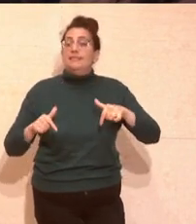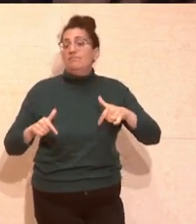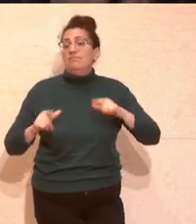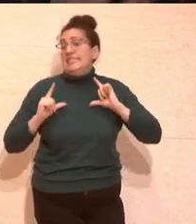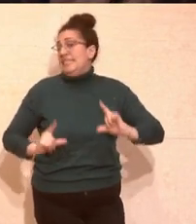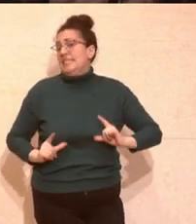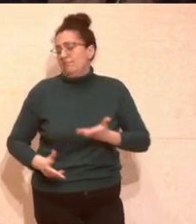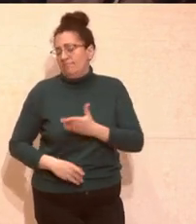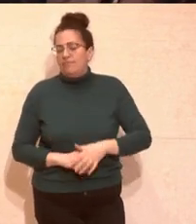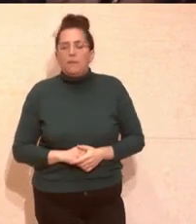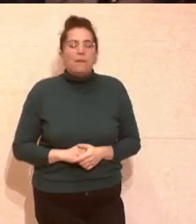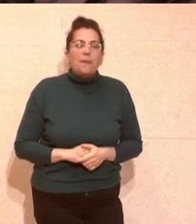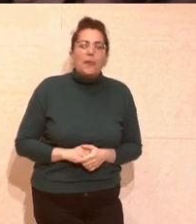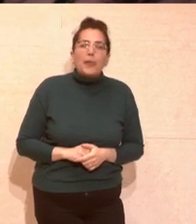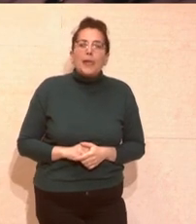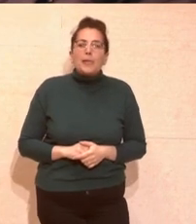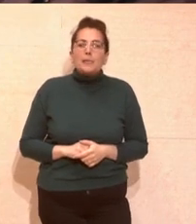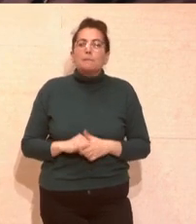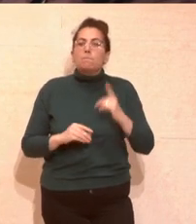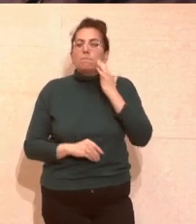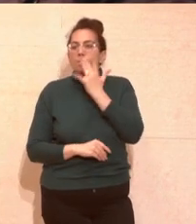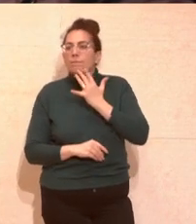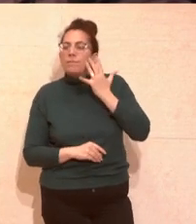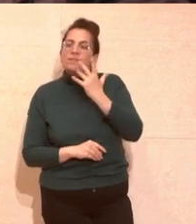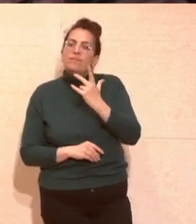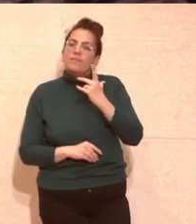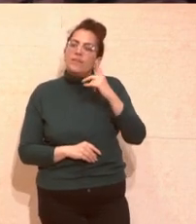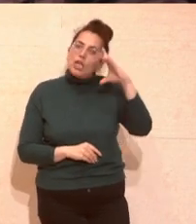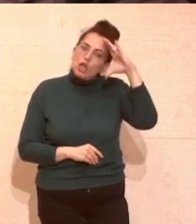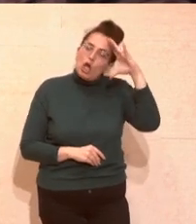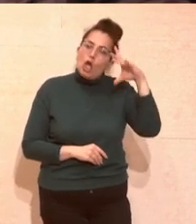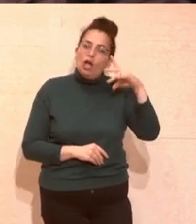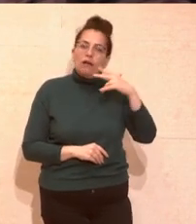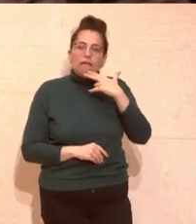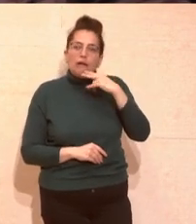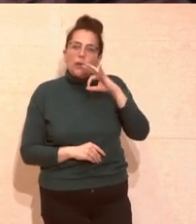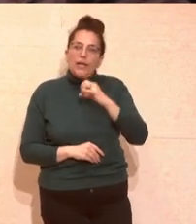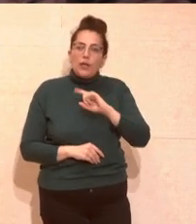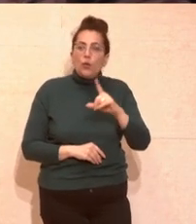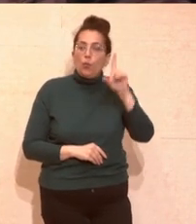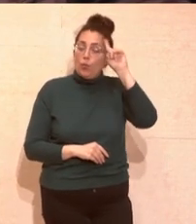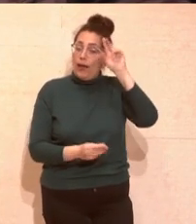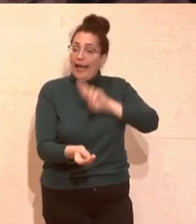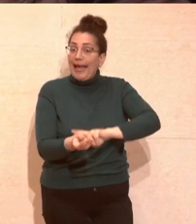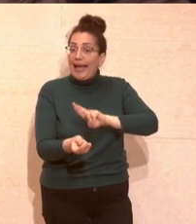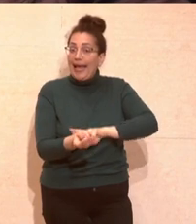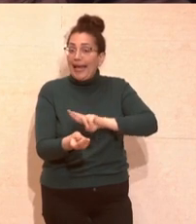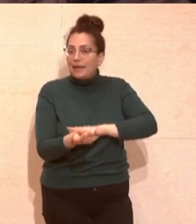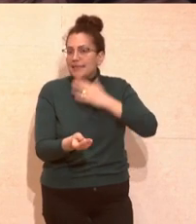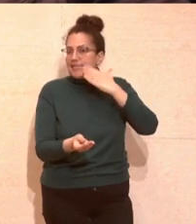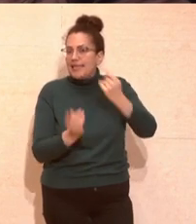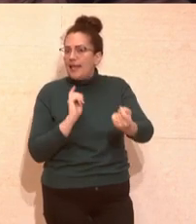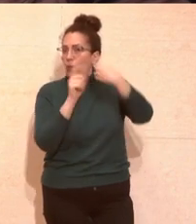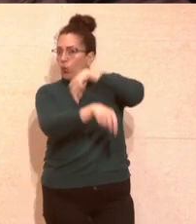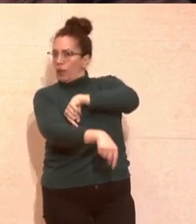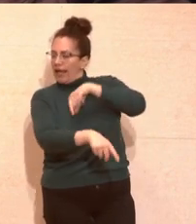qualité de sommeil que nos adolescents récupèrent en journée suite à l'inversion de leur rythme nyctémérial. Donc,